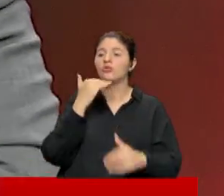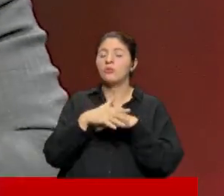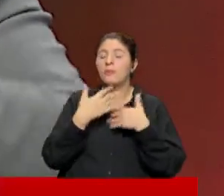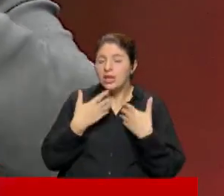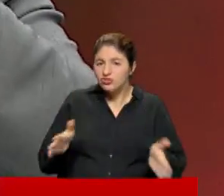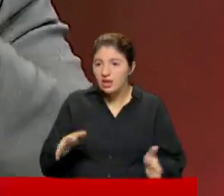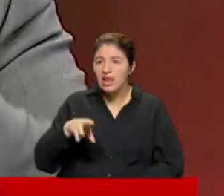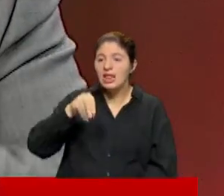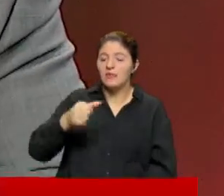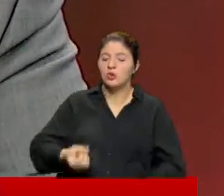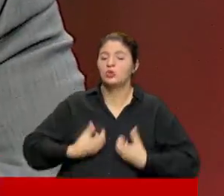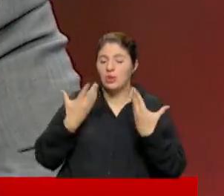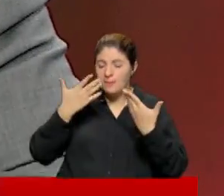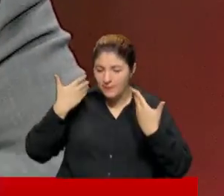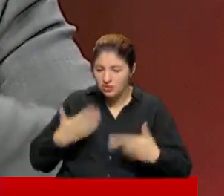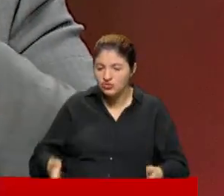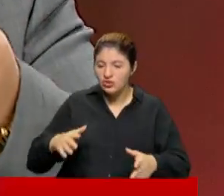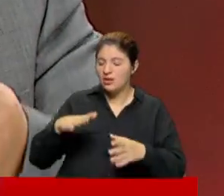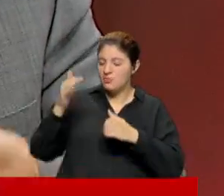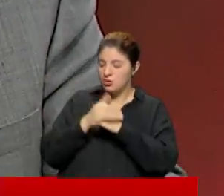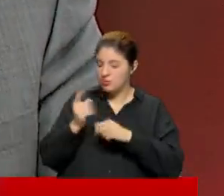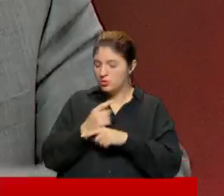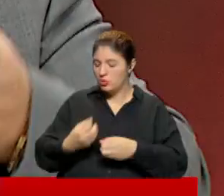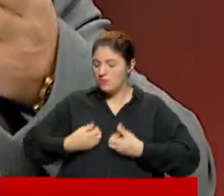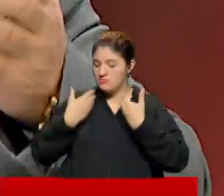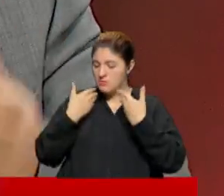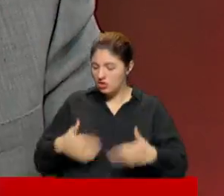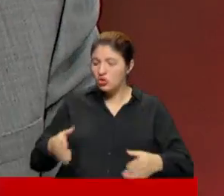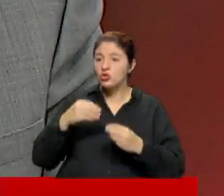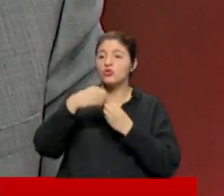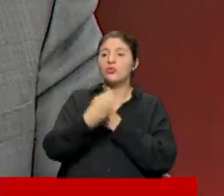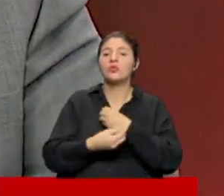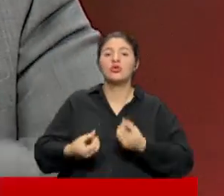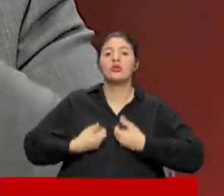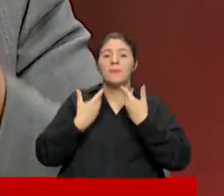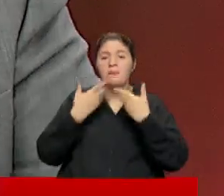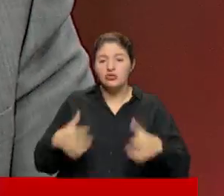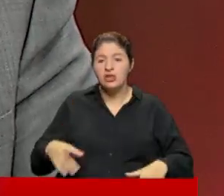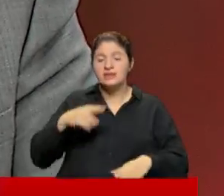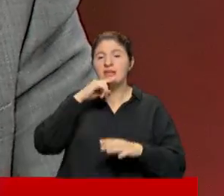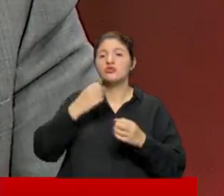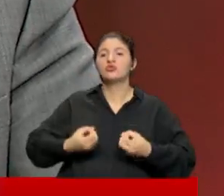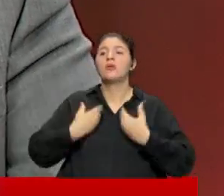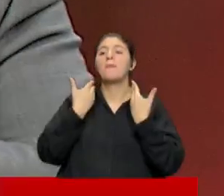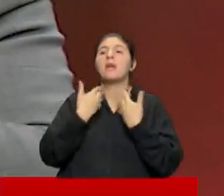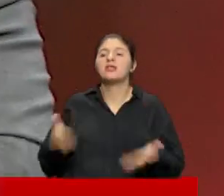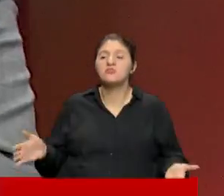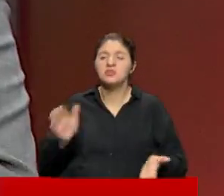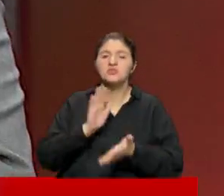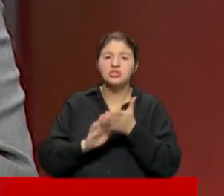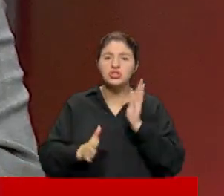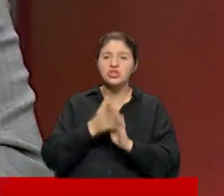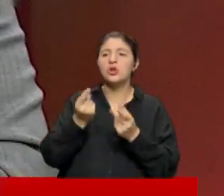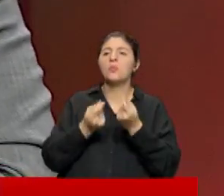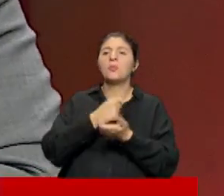perişan limon üreticisi perişan narenci üreticisi perişan muz üreticisi Perişan zeytin üreticisi perişan buğday